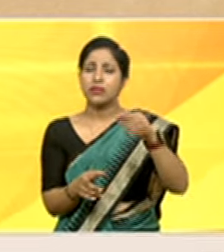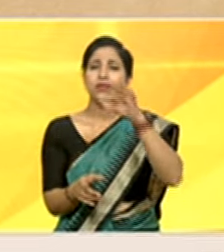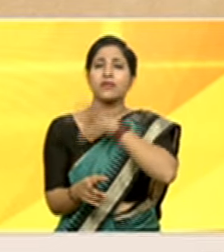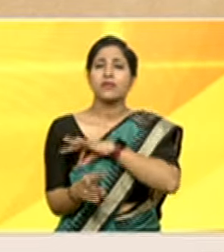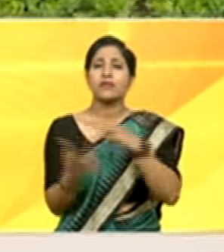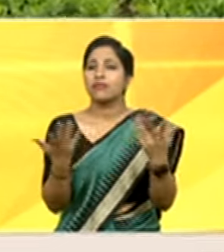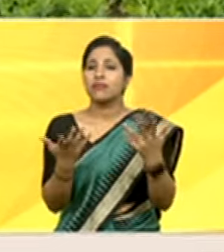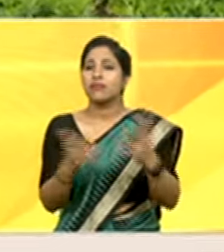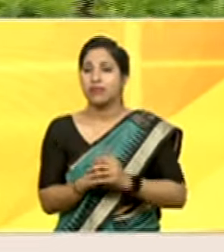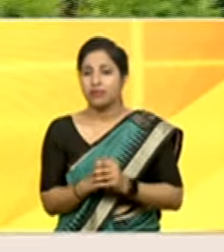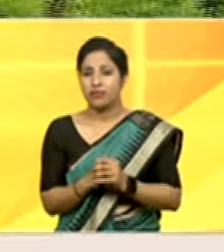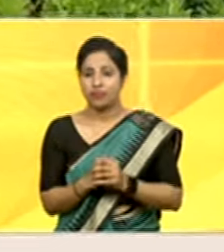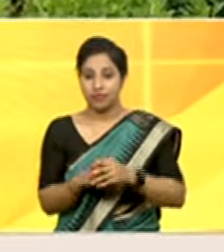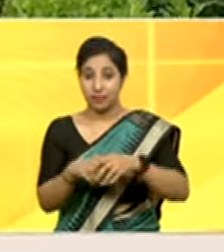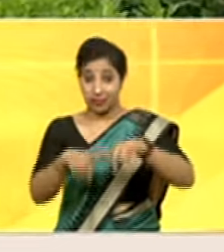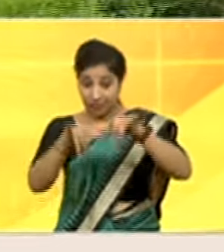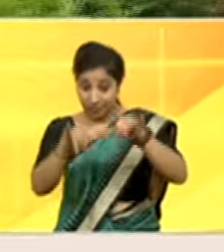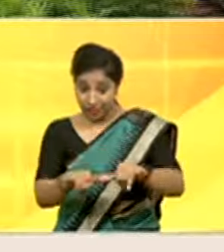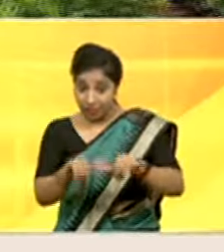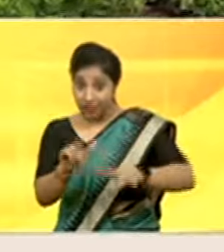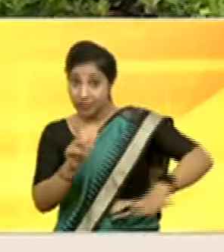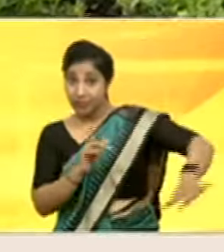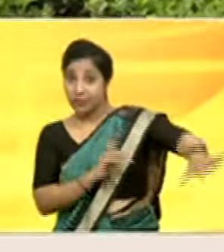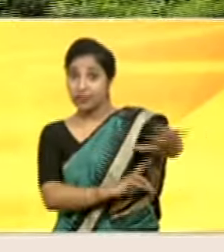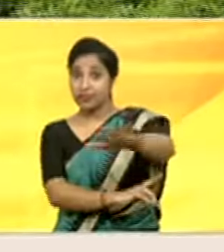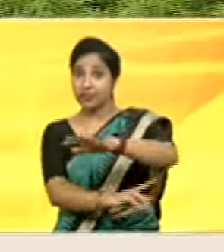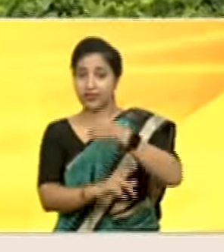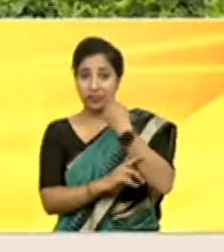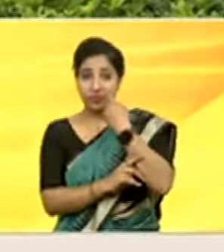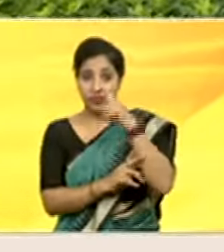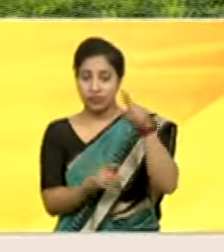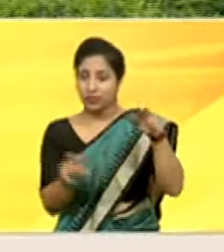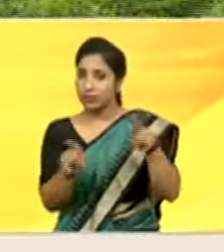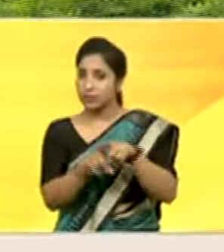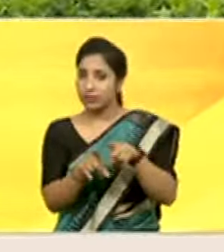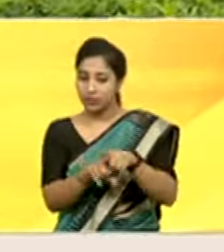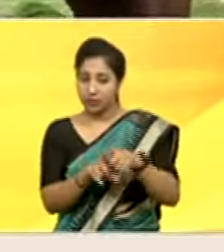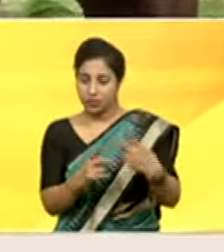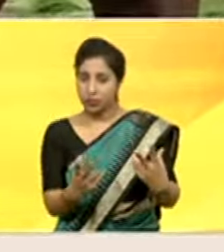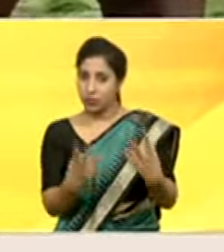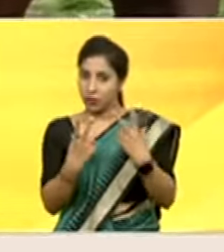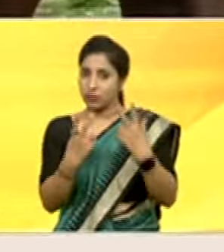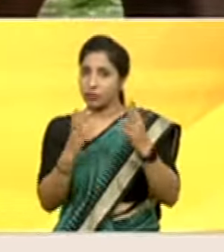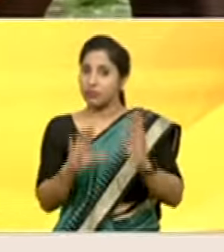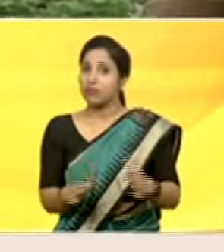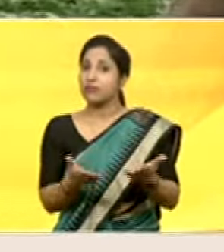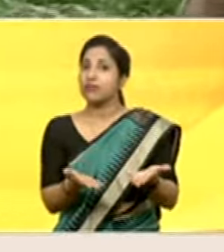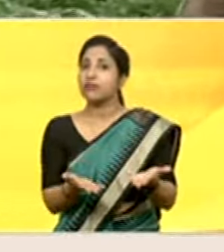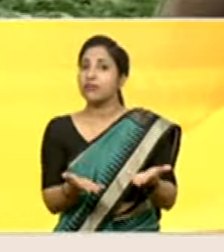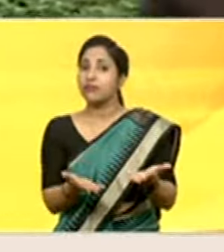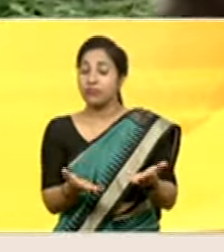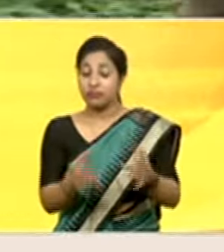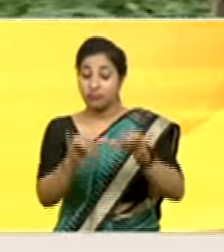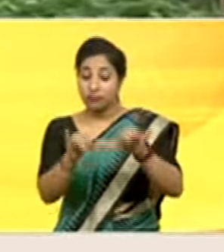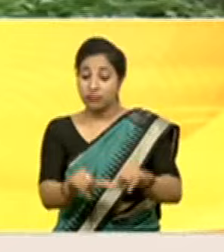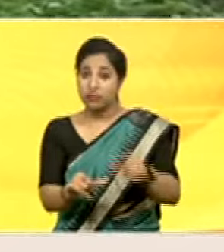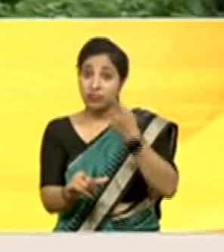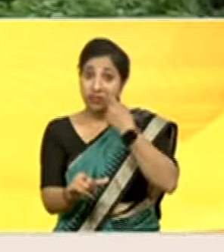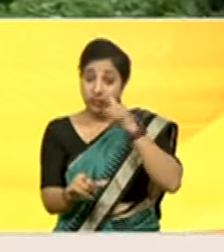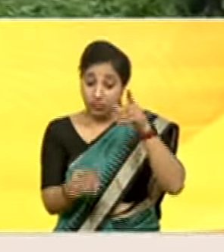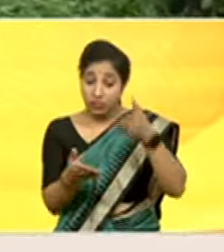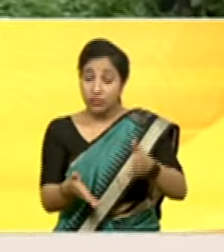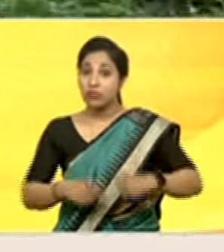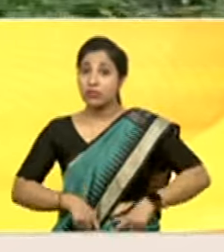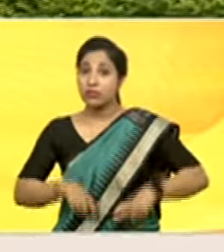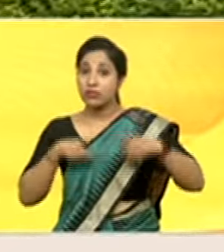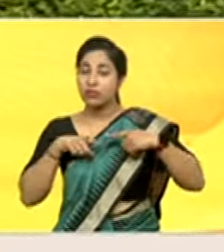होगा धर्ती भी मा के समान हमारा ख्याल रखती है धर्ती मा ही हम सब के